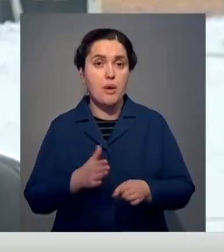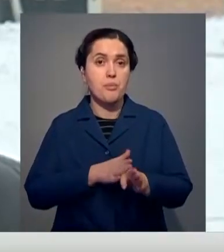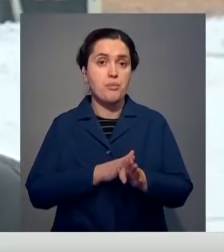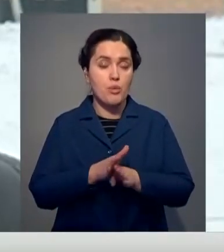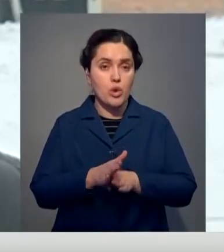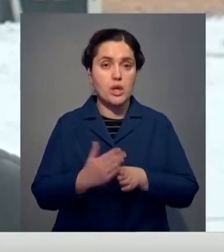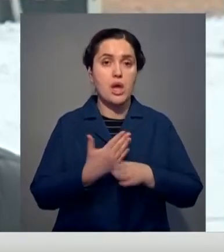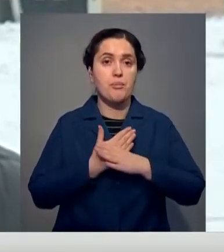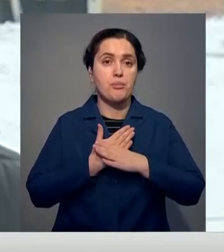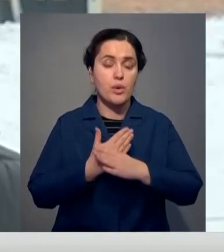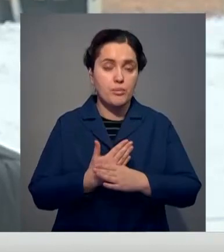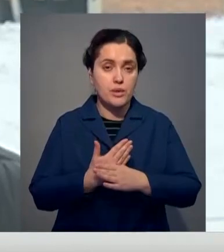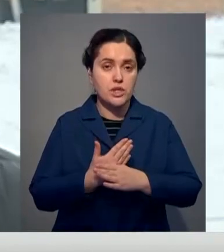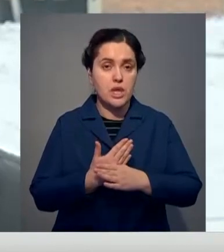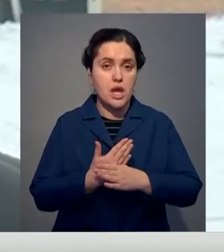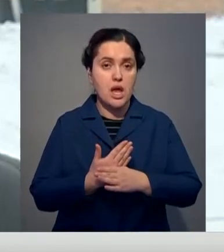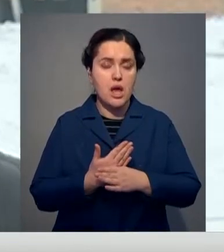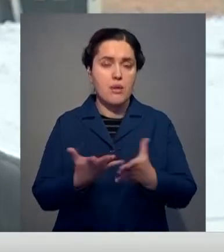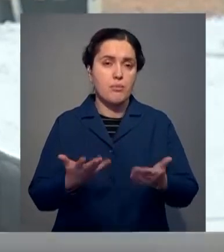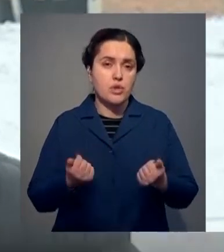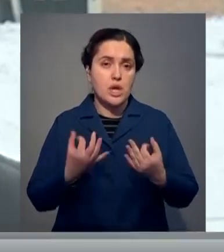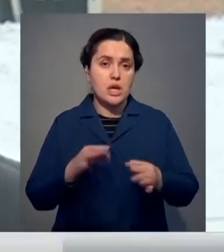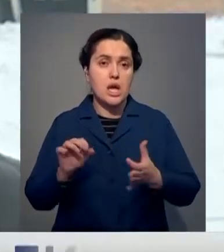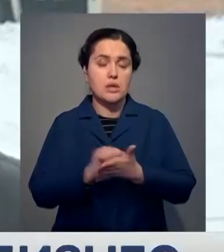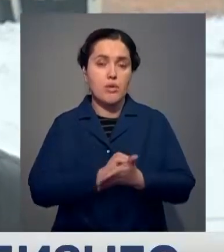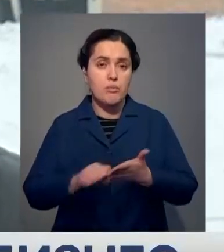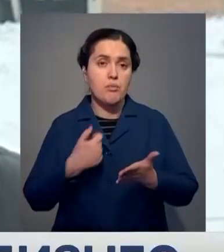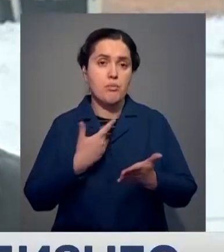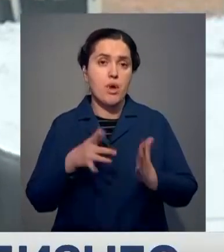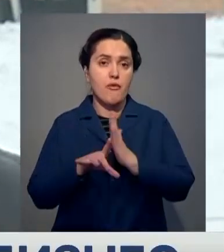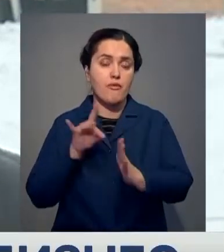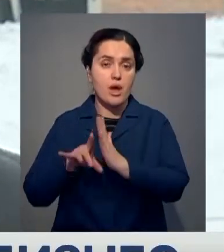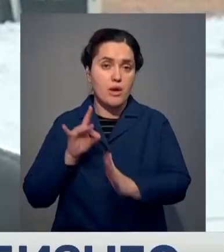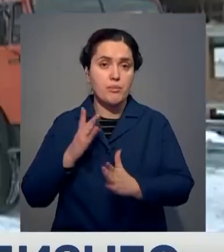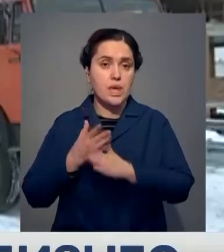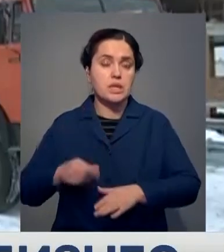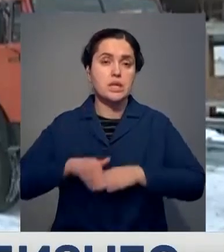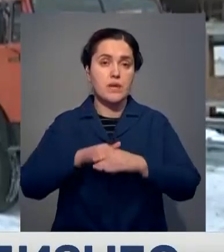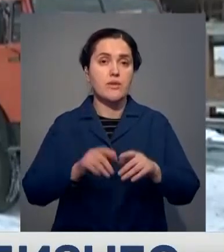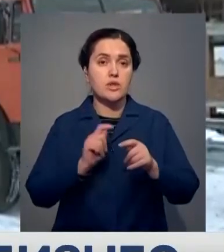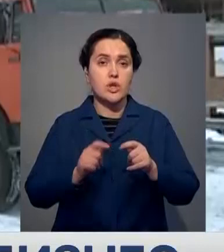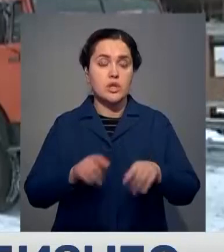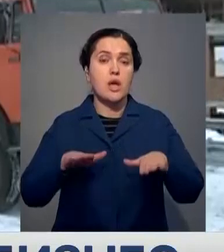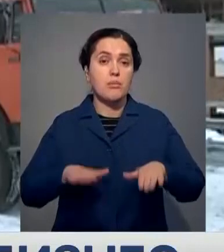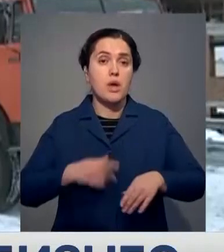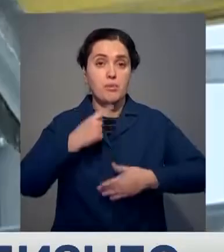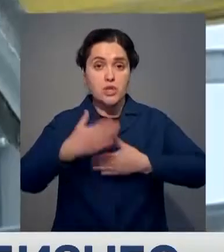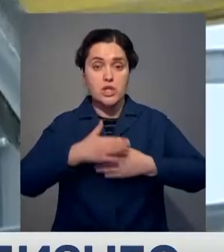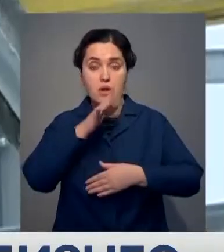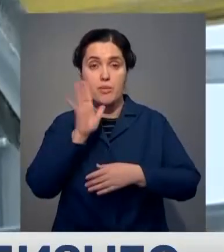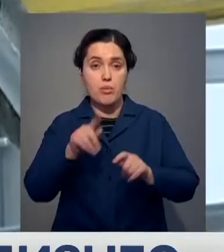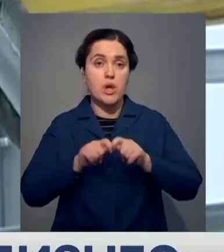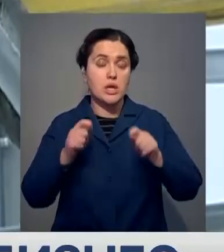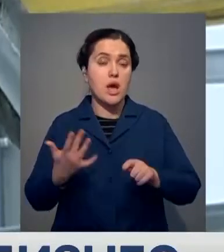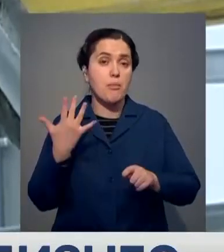содействие при получении каких-то разрешительных документов. Подбираем для инвесторов инвестиционные площадки. В ближайшие годы в области планируют запустить